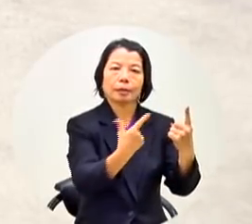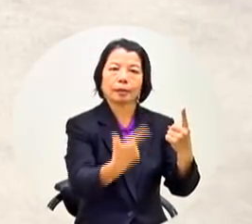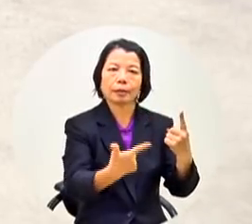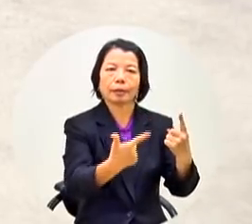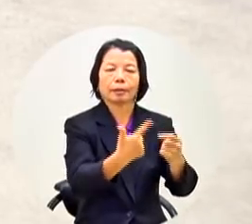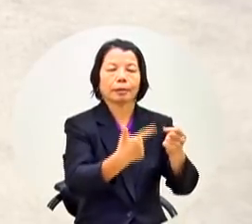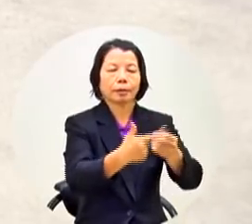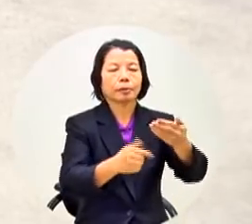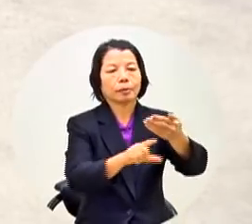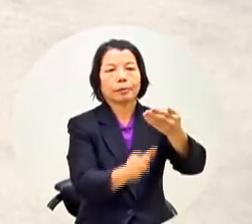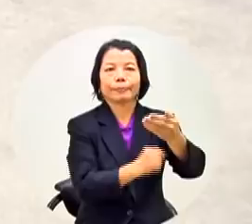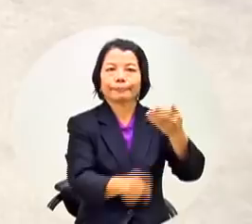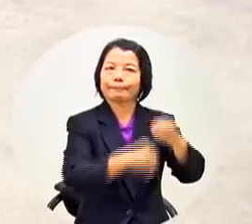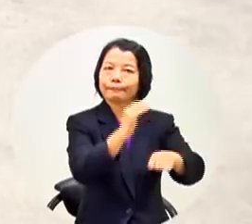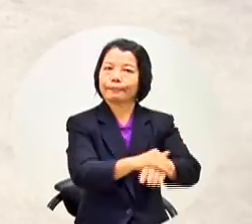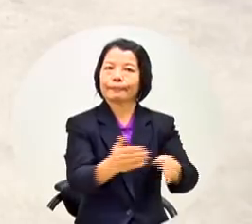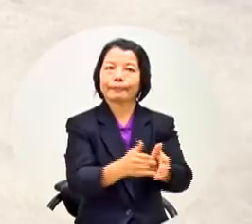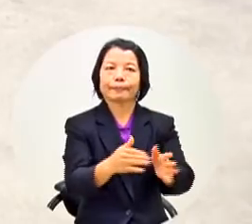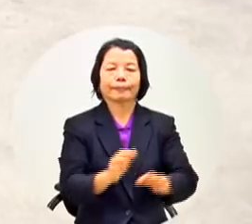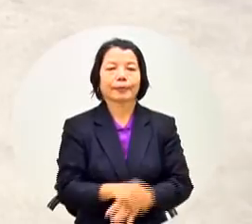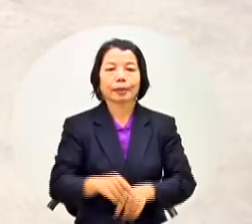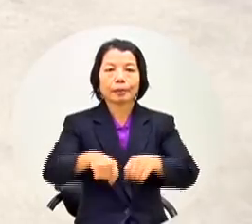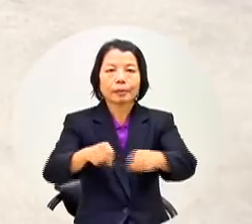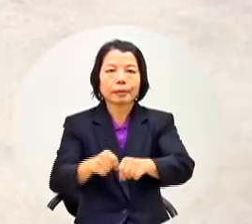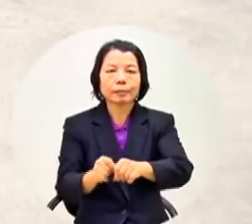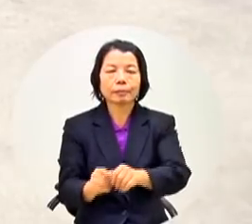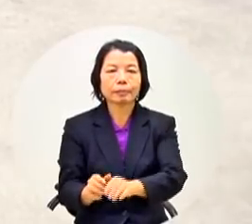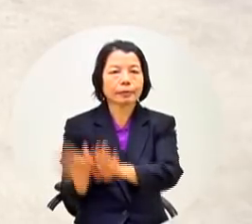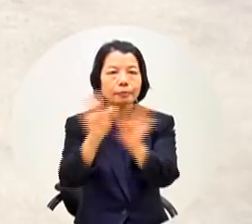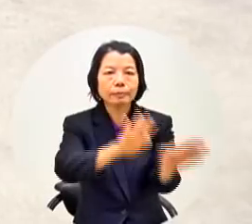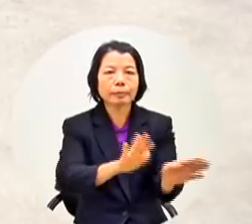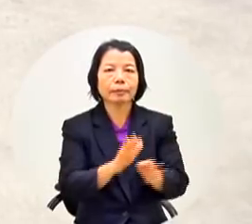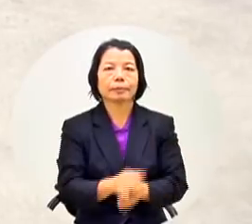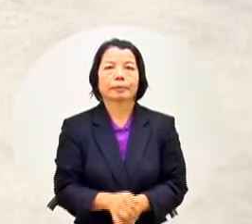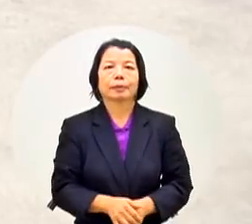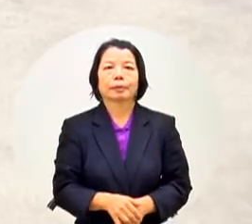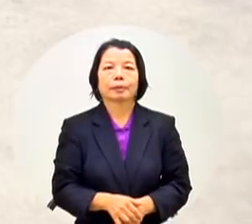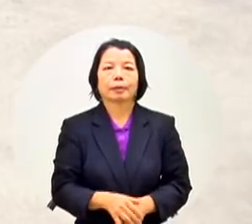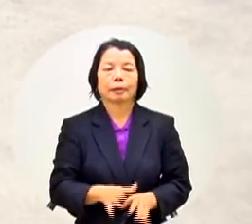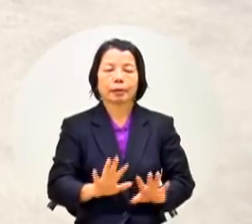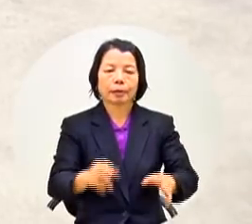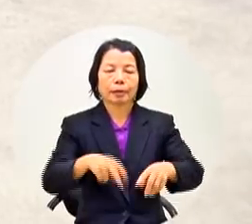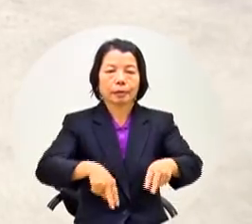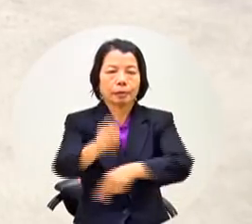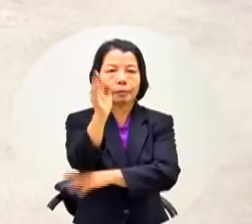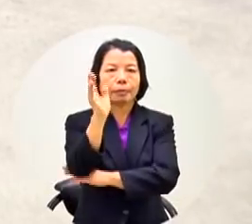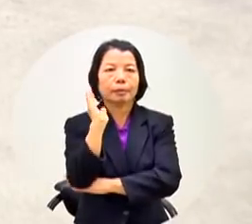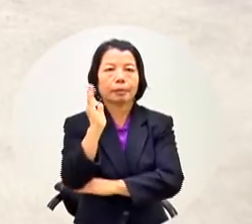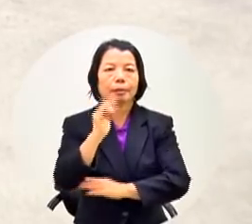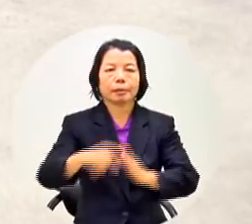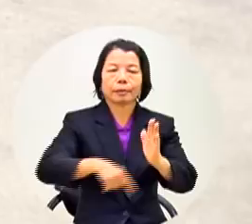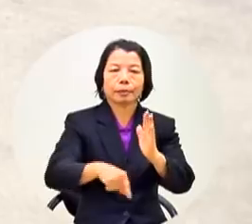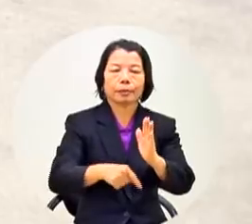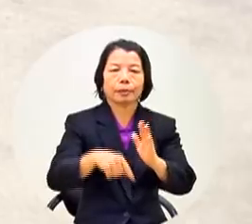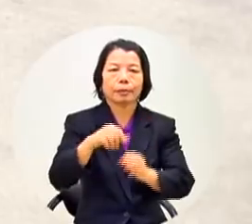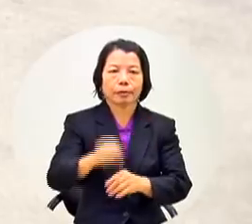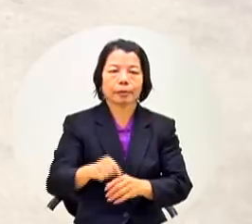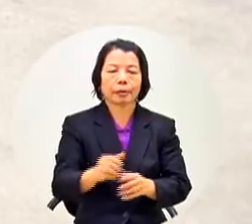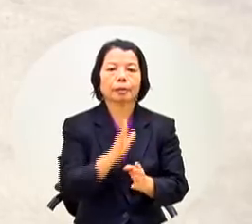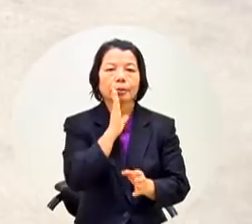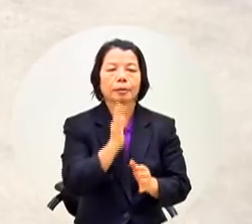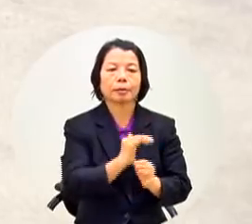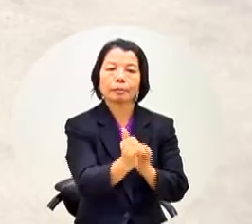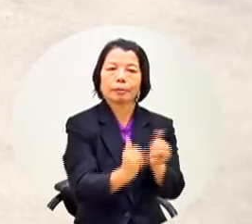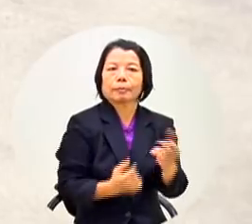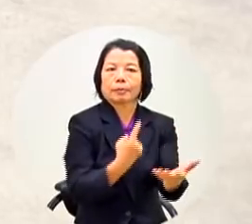计划历程在民国93年由行政院核定是采民间参与新建一个方式，也就 BOT 一个